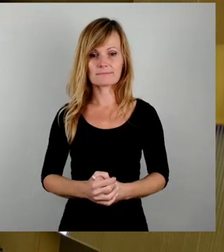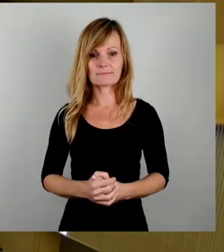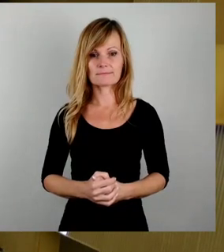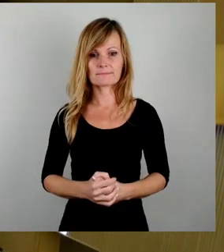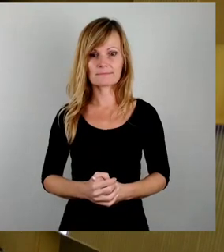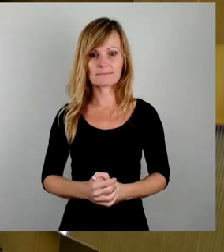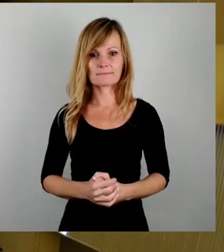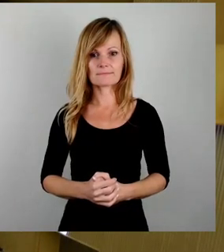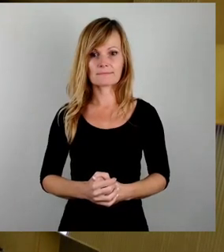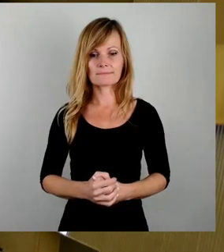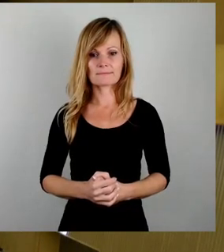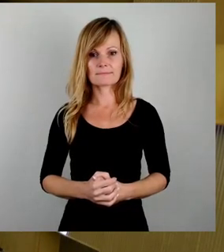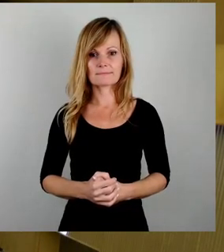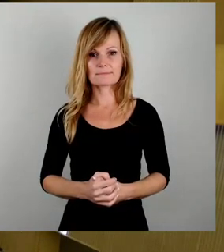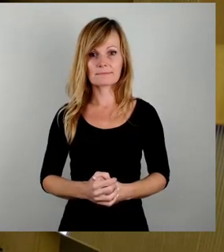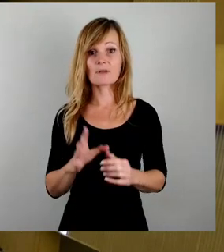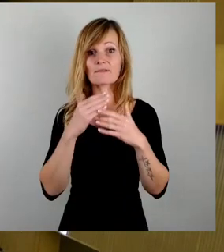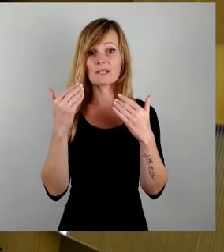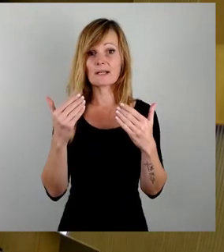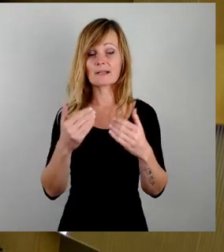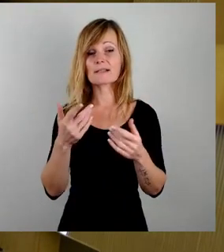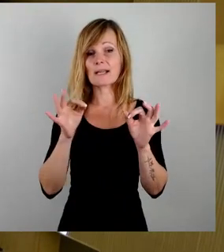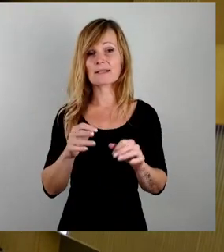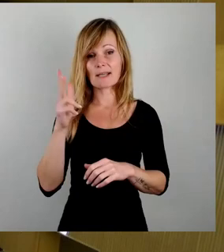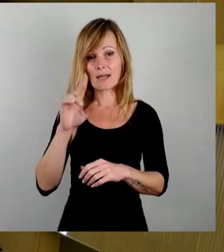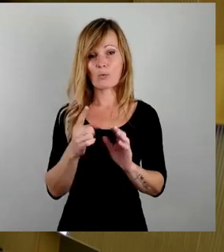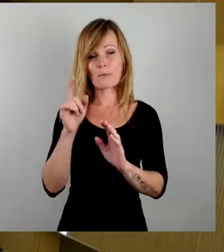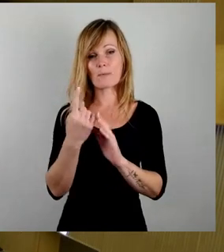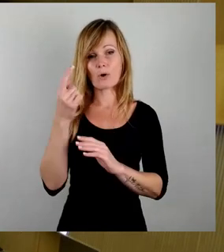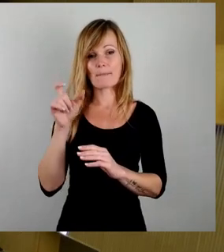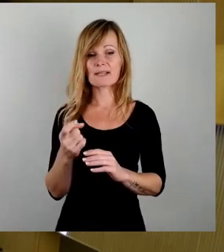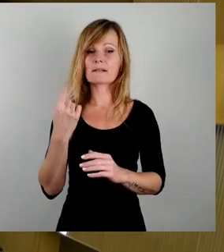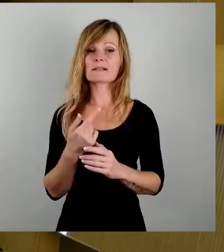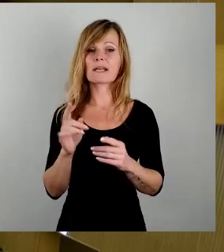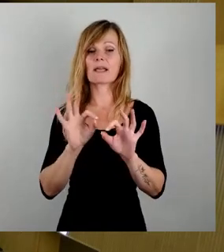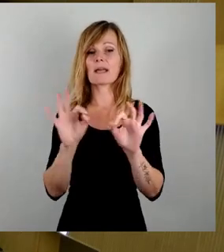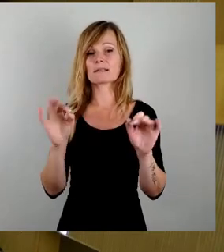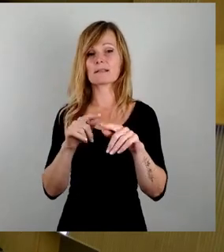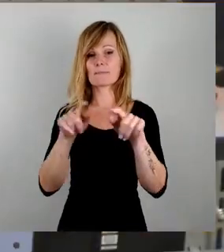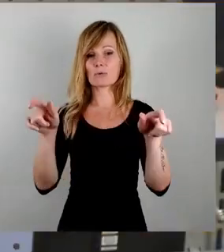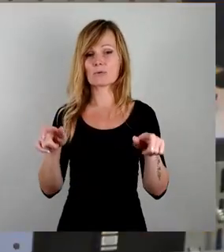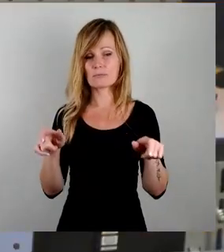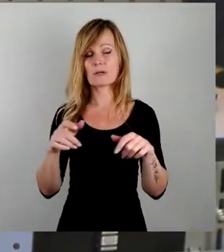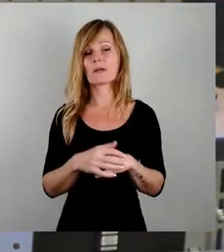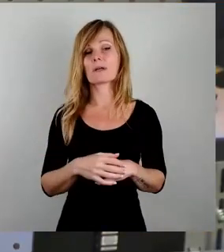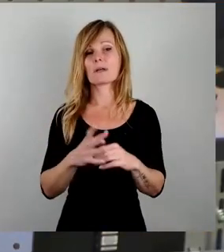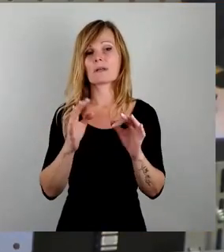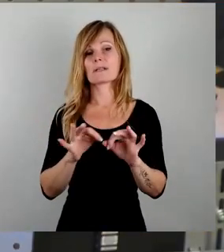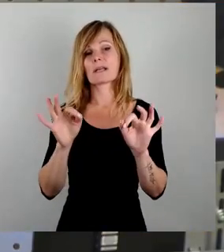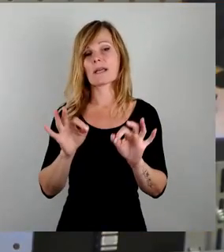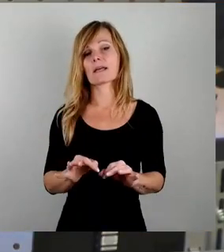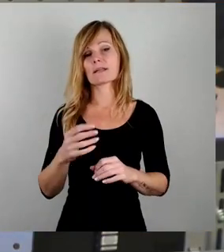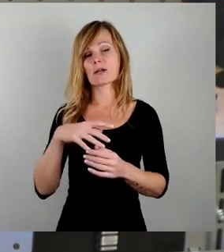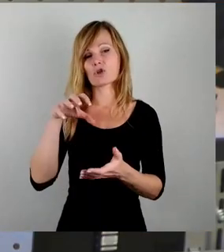Ja, vielen Dank, sehr geehrter Herr Oberbürgermeister, sehr geehrtes Podium, sehr geehrter Stadtrat. Ich möchte gern mit